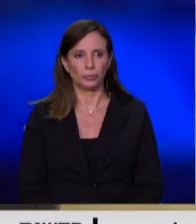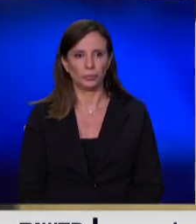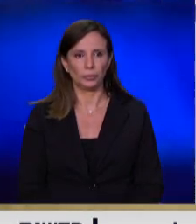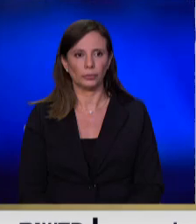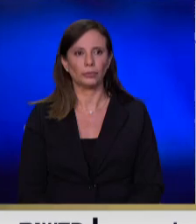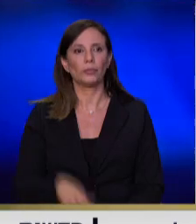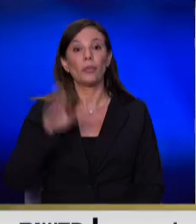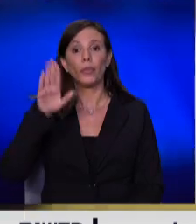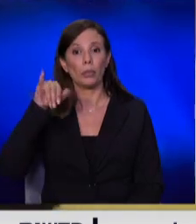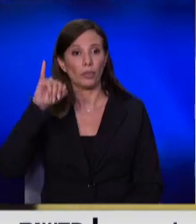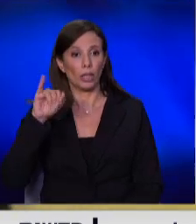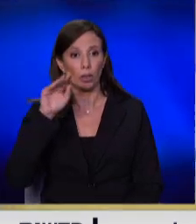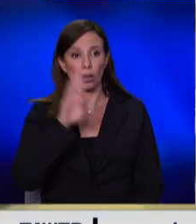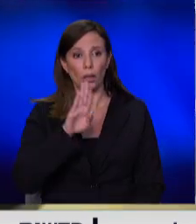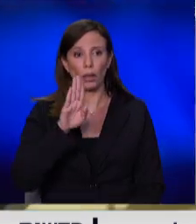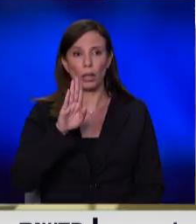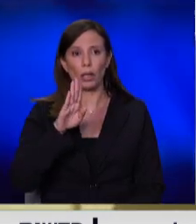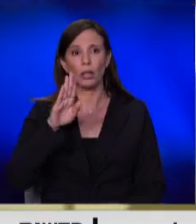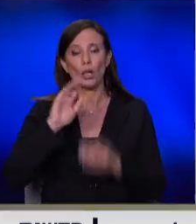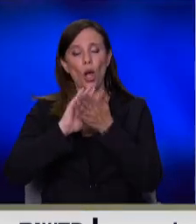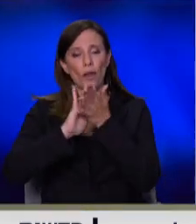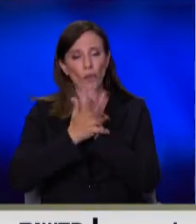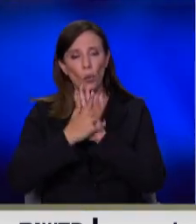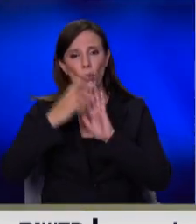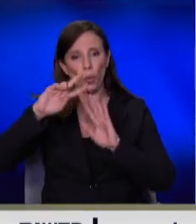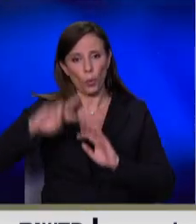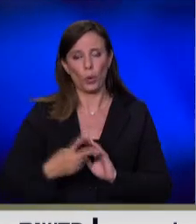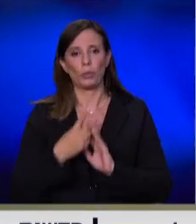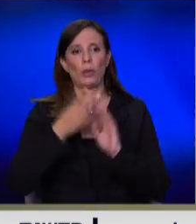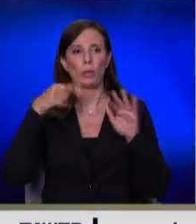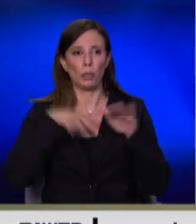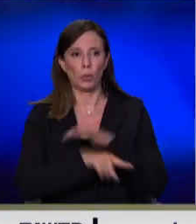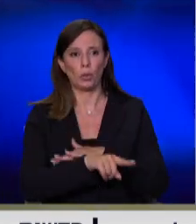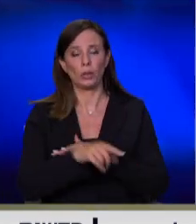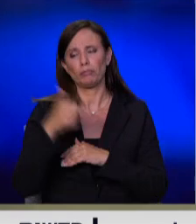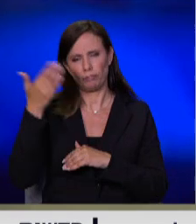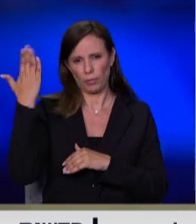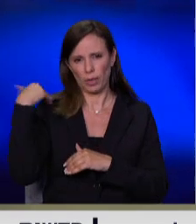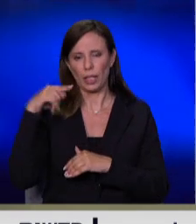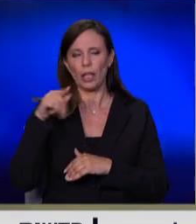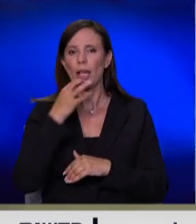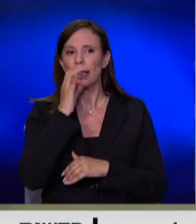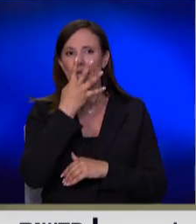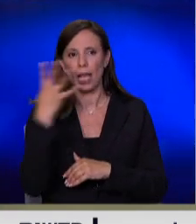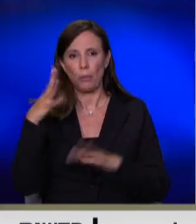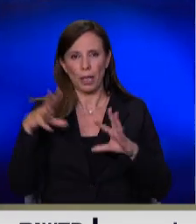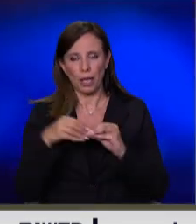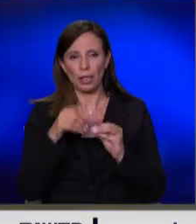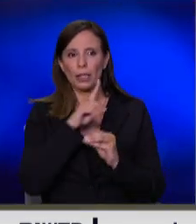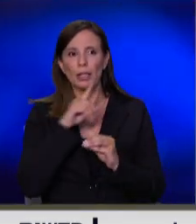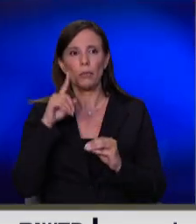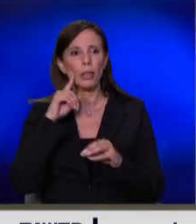גם יבגניה ובוריס הפכו פעם נוספת לפליטים. יבגניה הייתה רק בת 4, כשהיא ואימא נמלטו